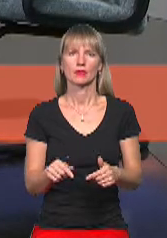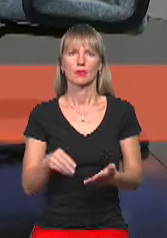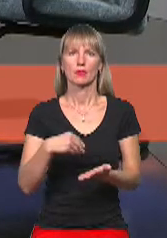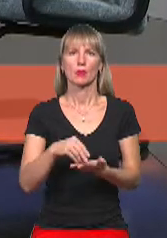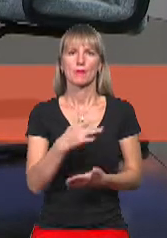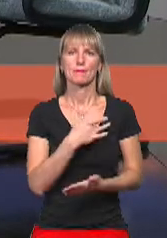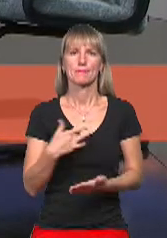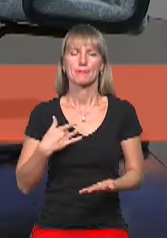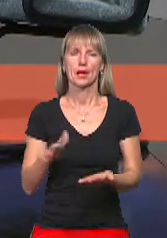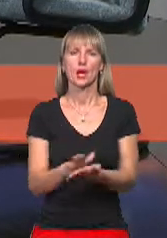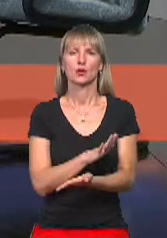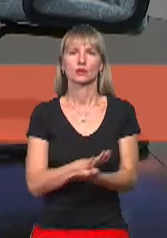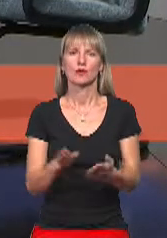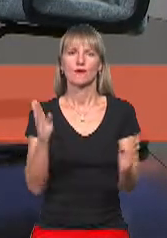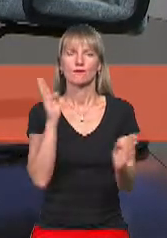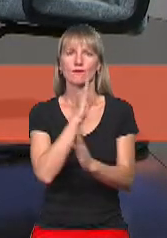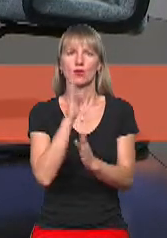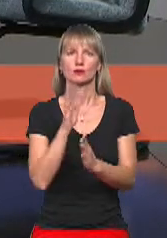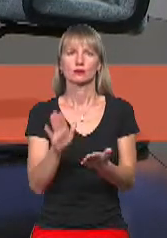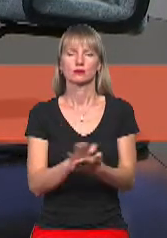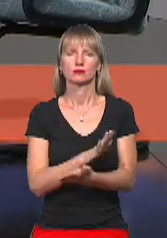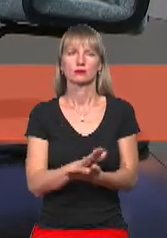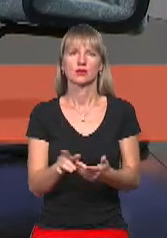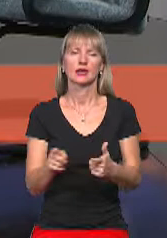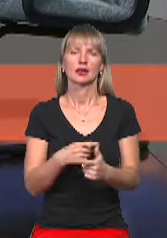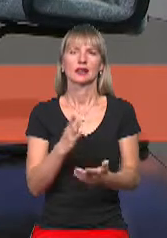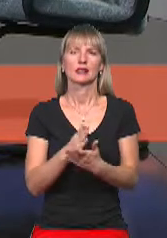пилеочистители, як вони називаються? Мийки воздуха.